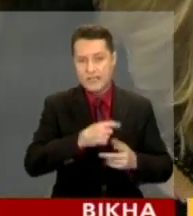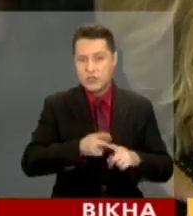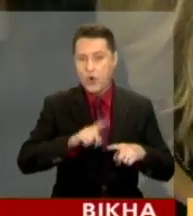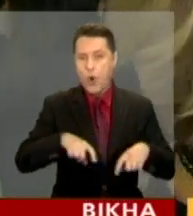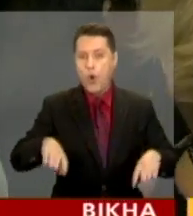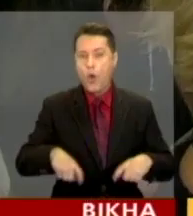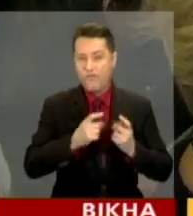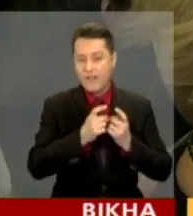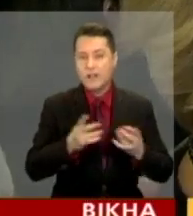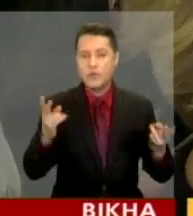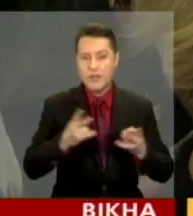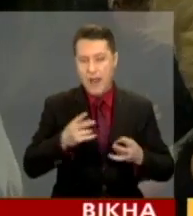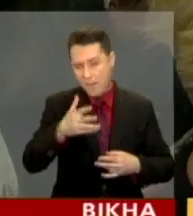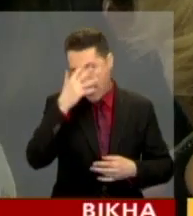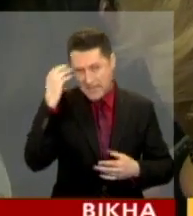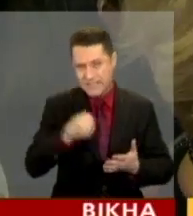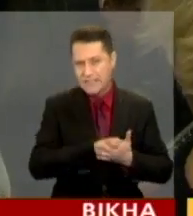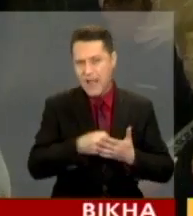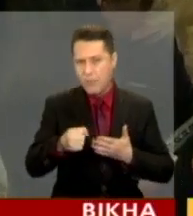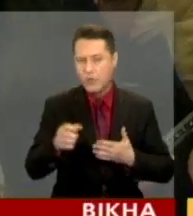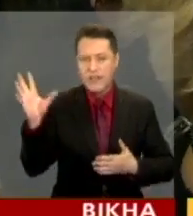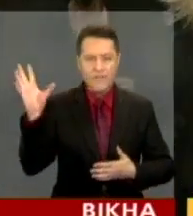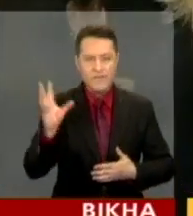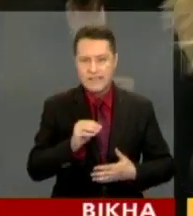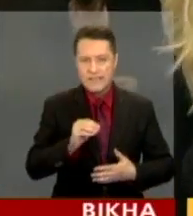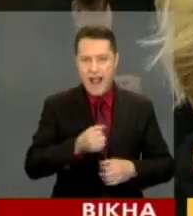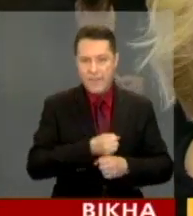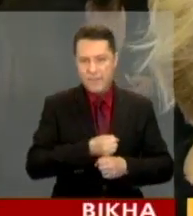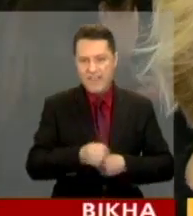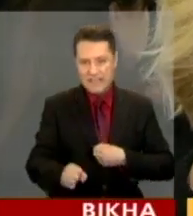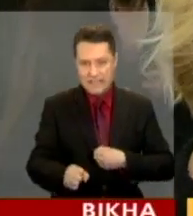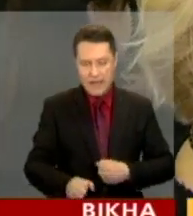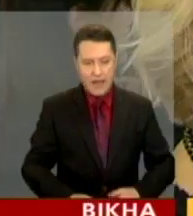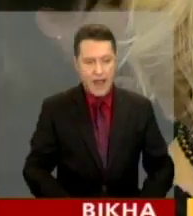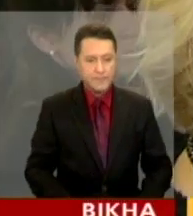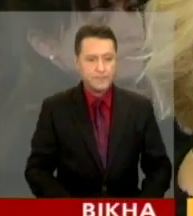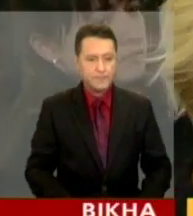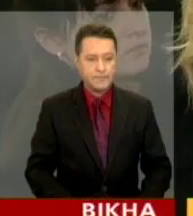Треба забути все насилля. Кого буде воскрешати мене?